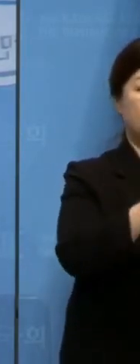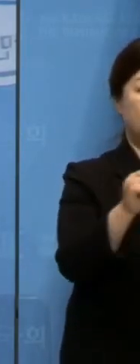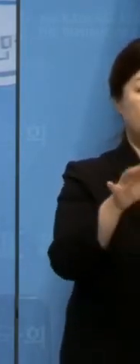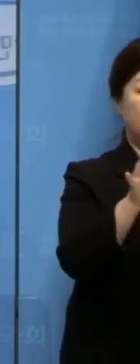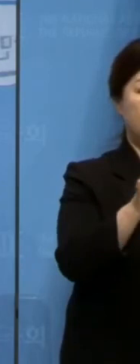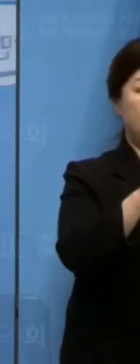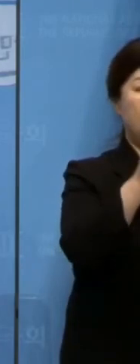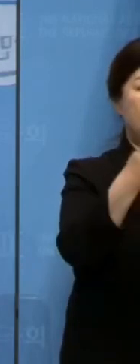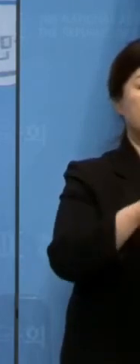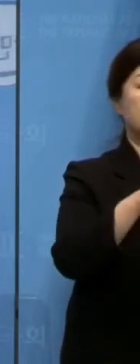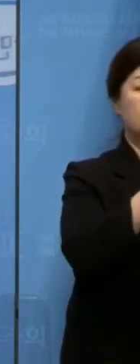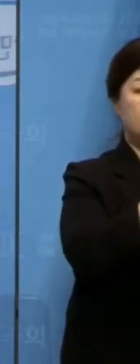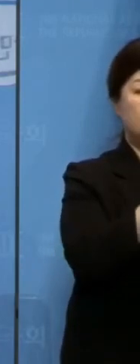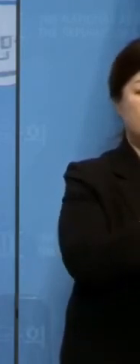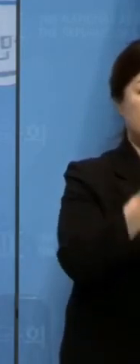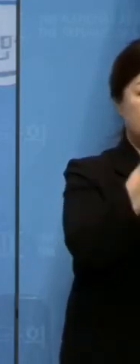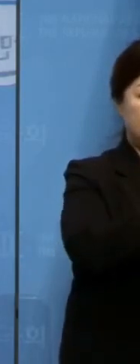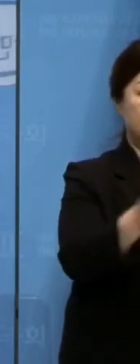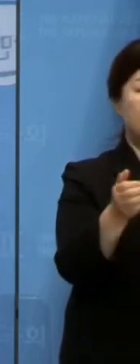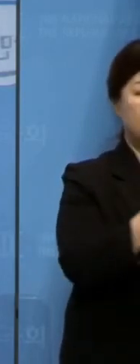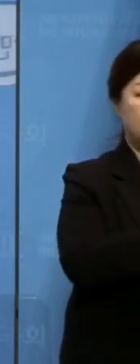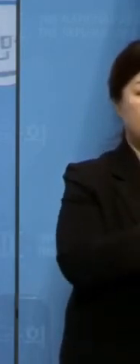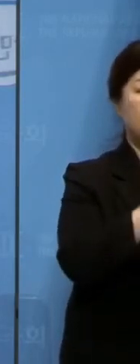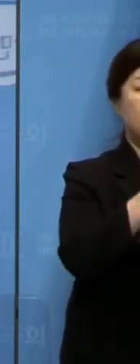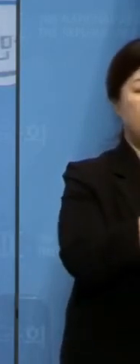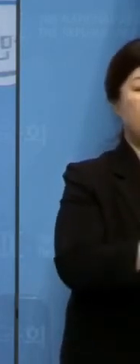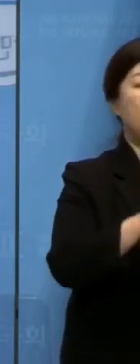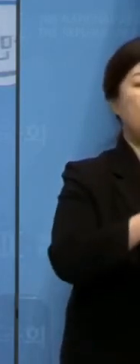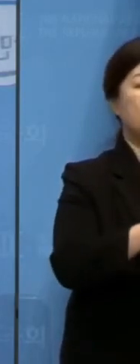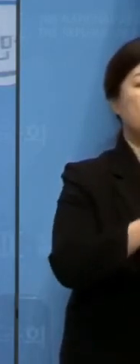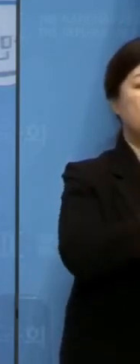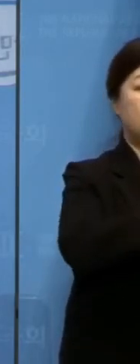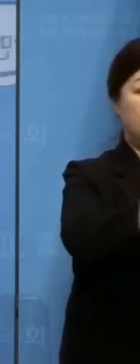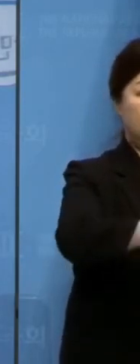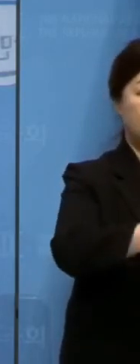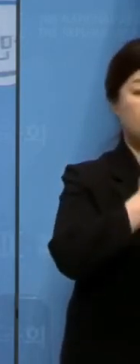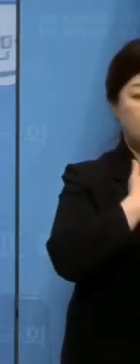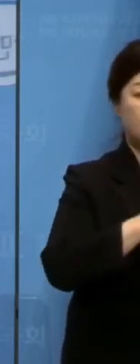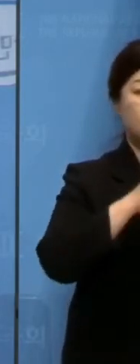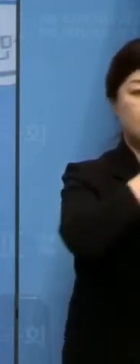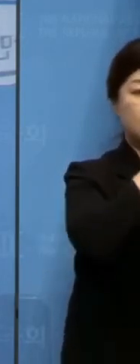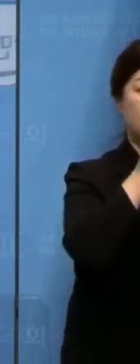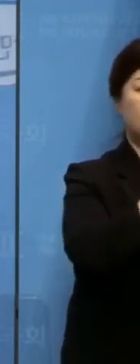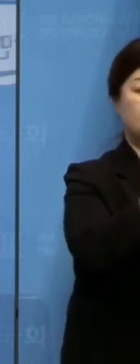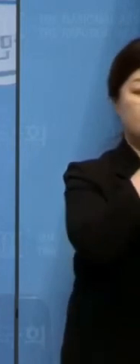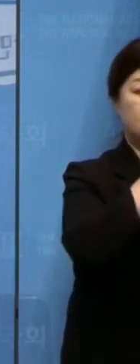보금자리 주택지구로 지정되는 데 관여했다는 의혹이 있습니다.